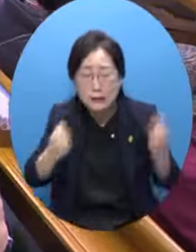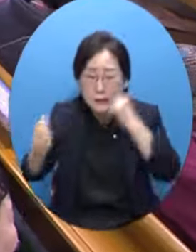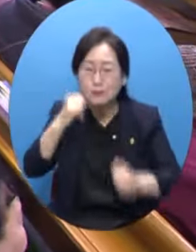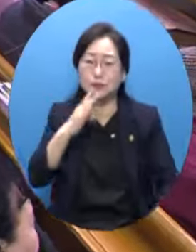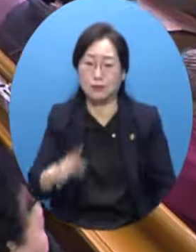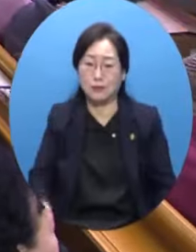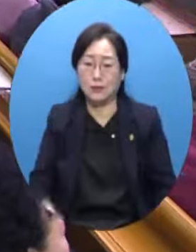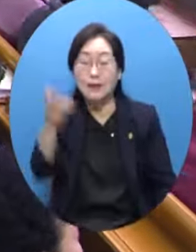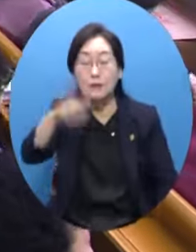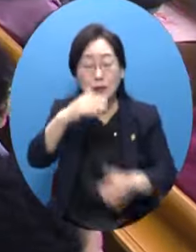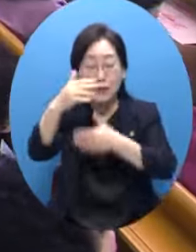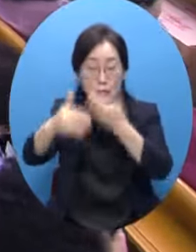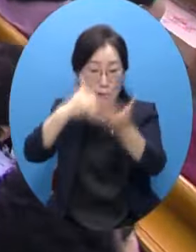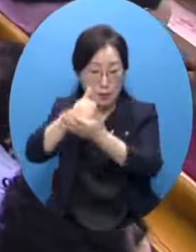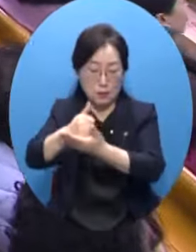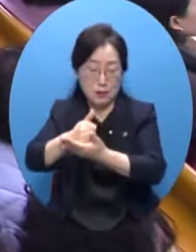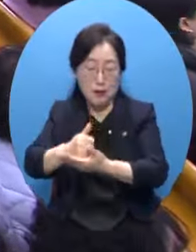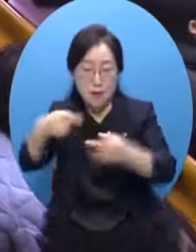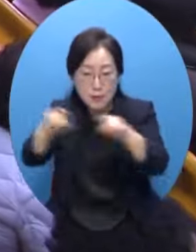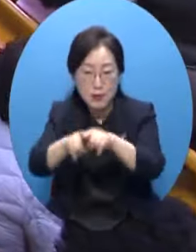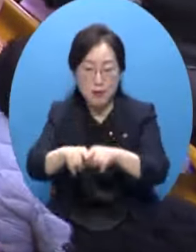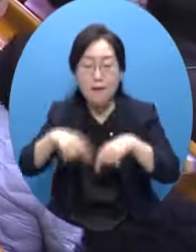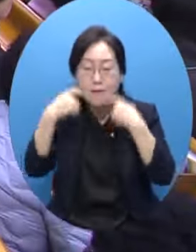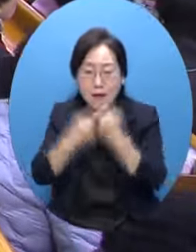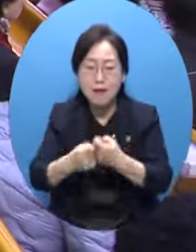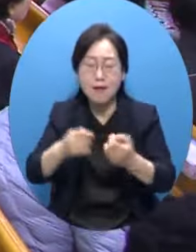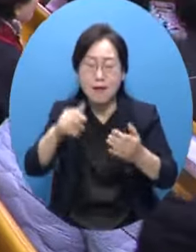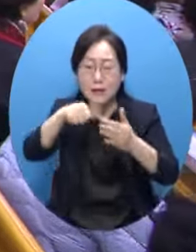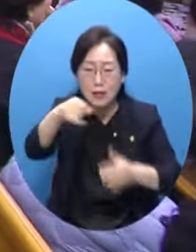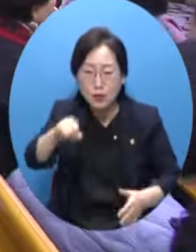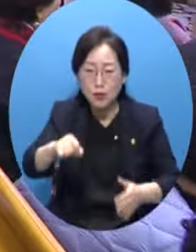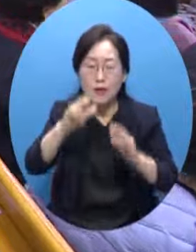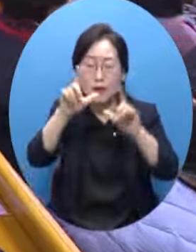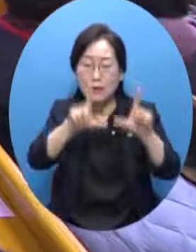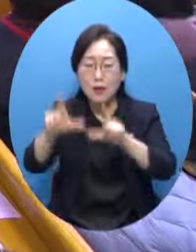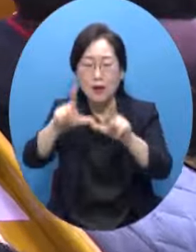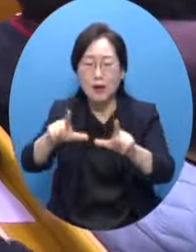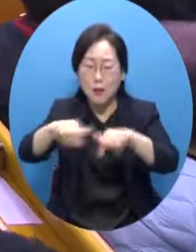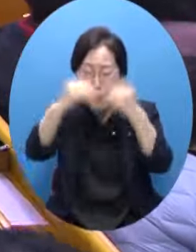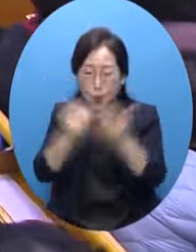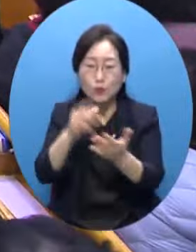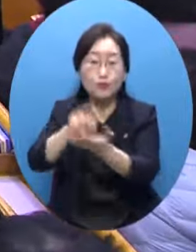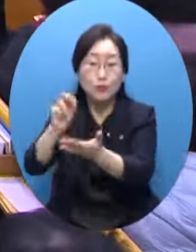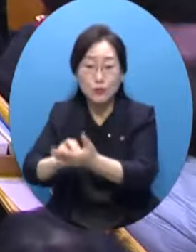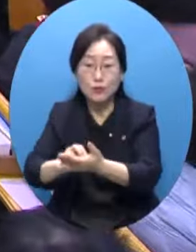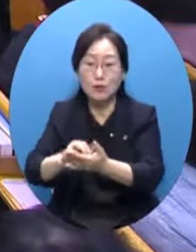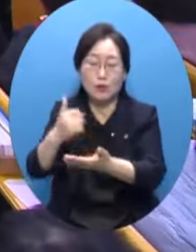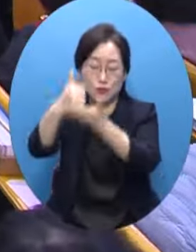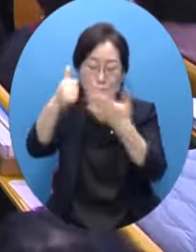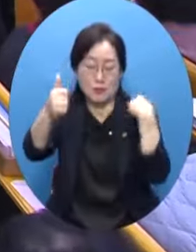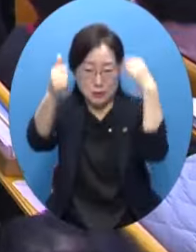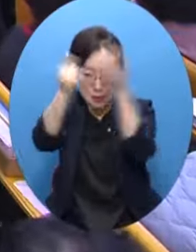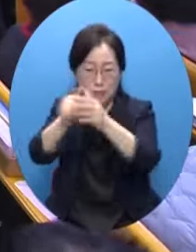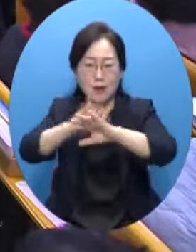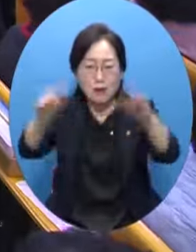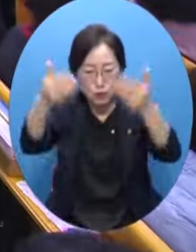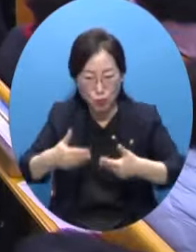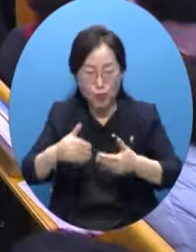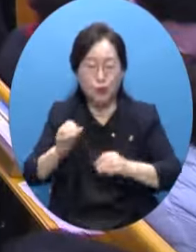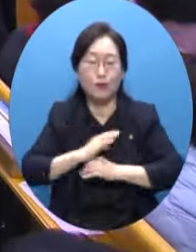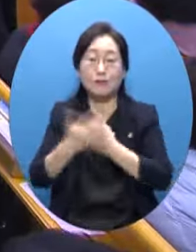함께 하시면 개인의 문제, 가정의 문제, 생활의 문제, 자녀의 문제 모든 문제를 주님이 책임져 주시고 놀라운 은혜를 우리에게 베풀어 주시는